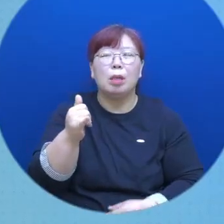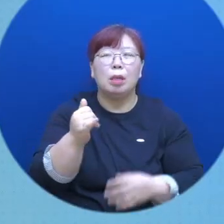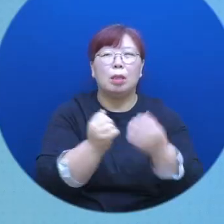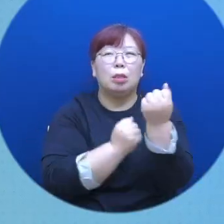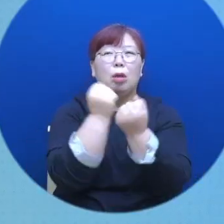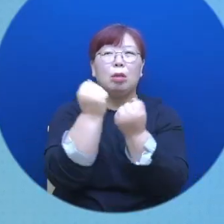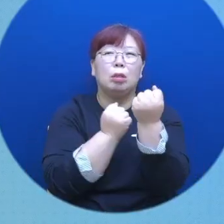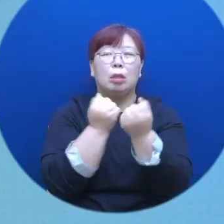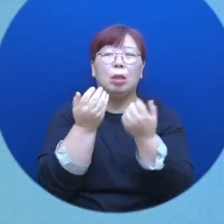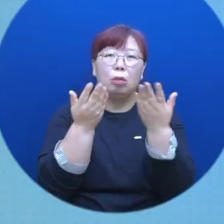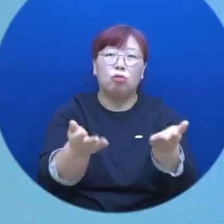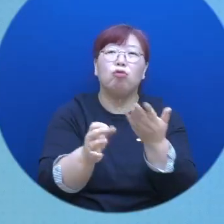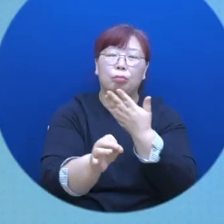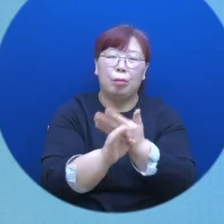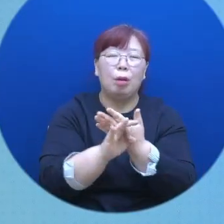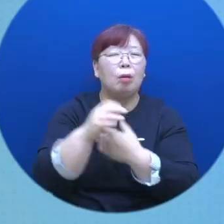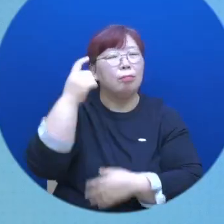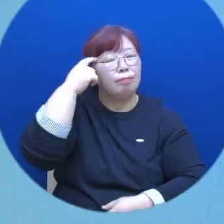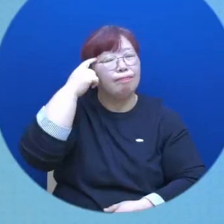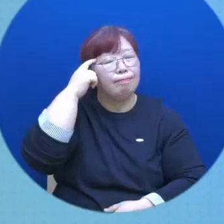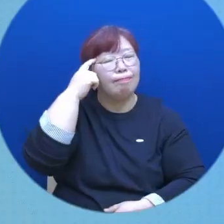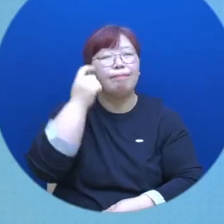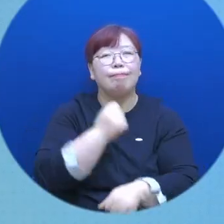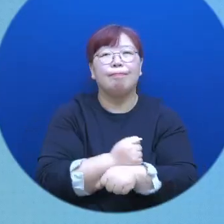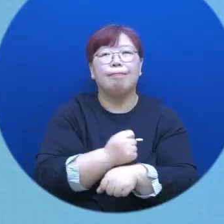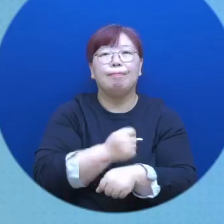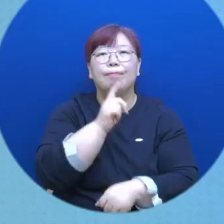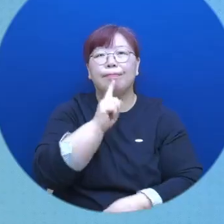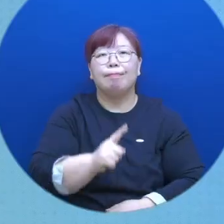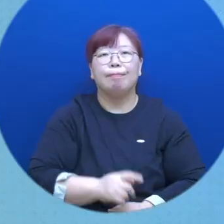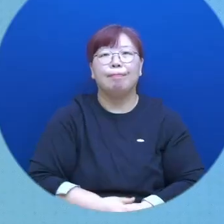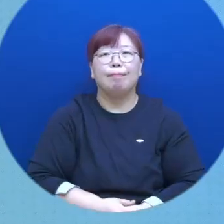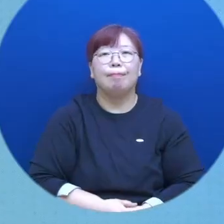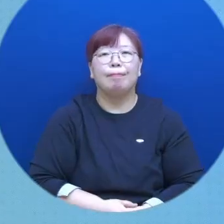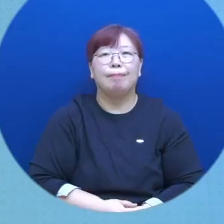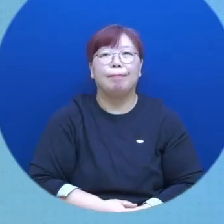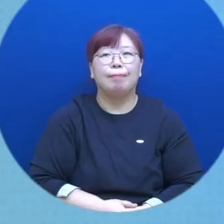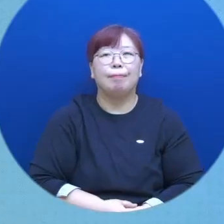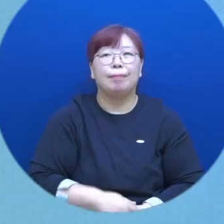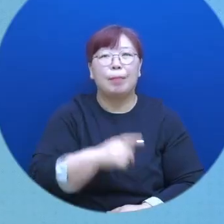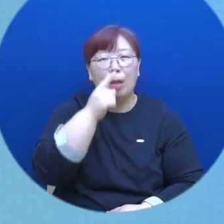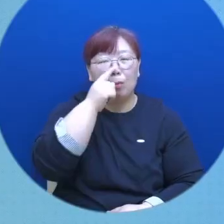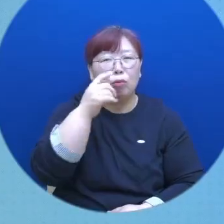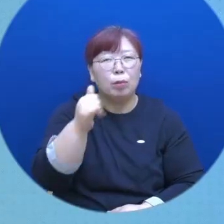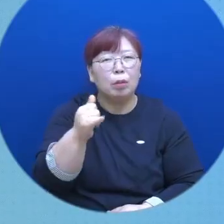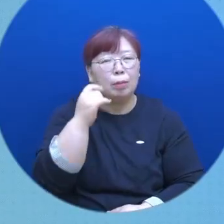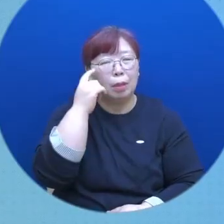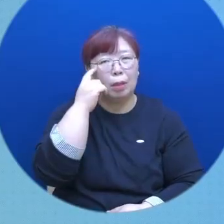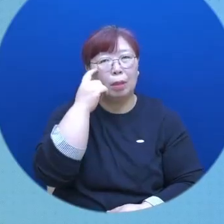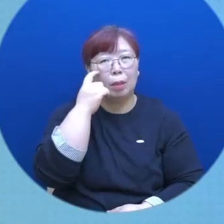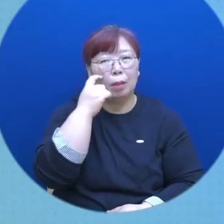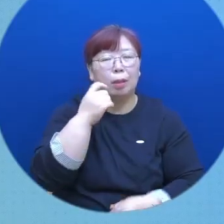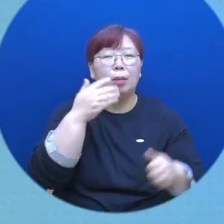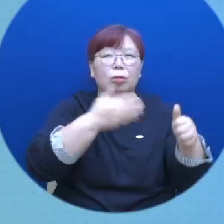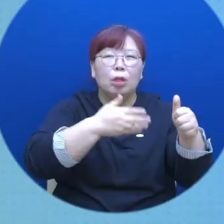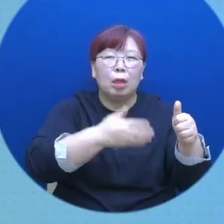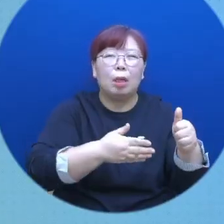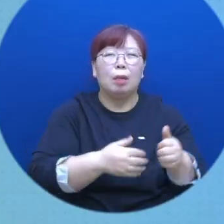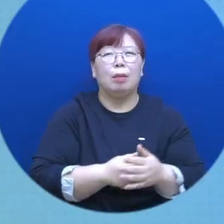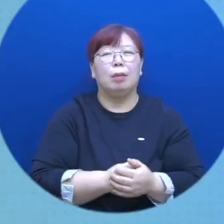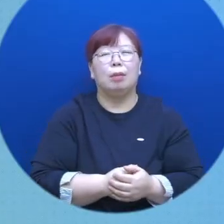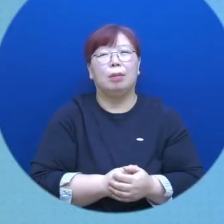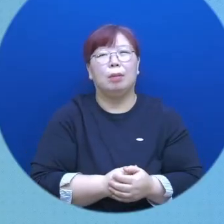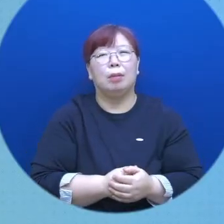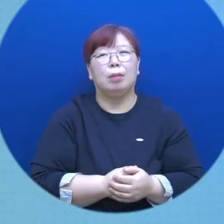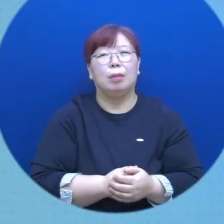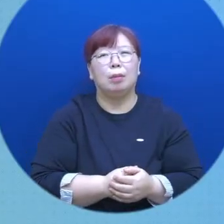주면 생각해 보겠습니다. 그렇게 얘기한 거예요. 부모에게 설득해서. 부모가 선생님이 와서